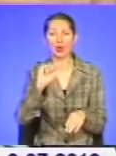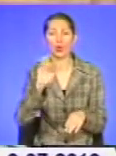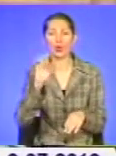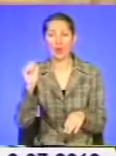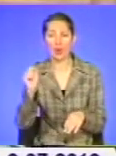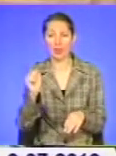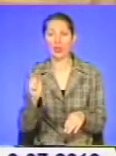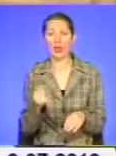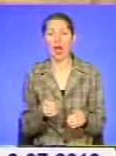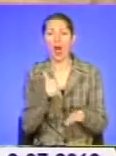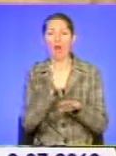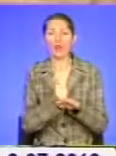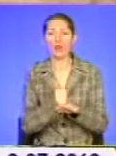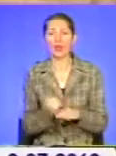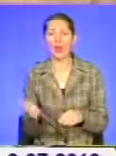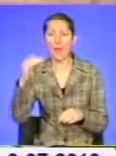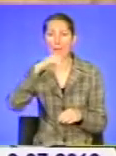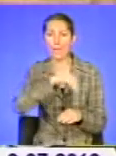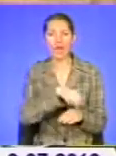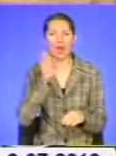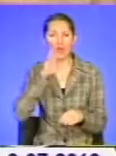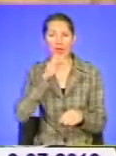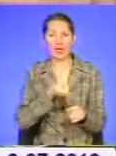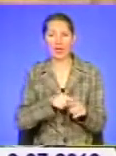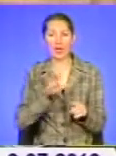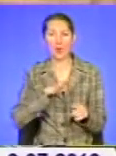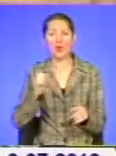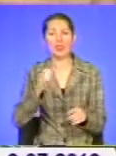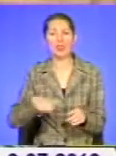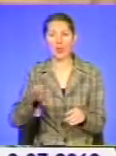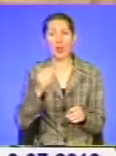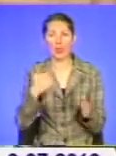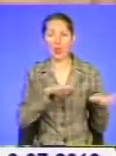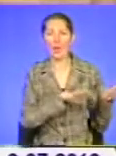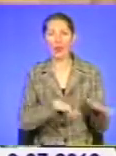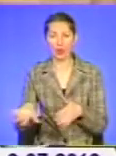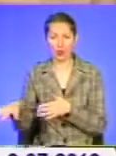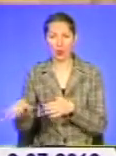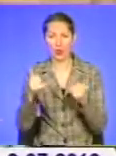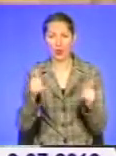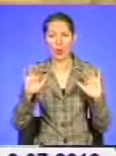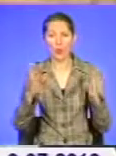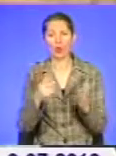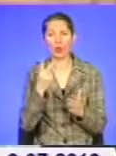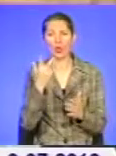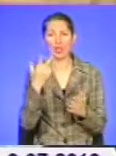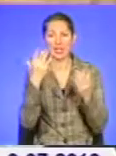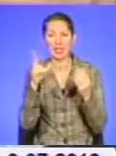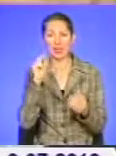Європи, вже пройден. На сьогоднішній момент, на 2-3 число, вже